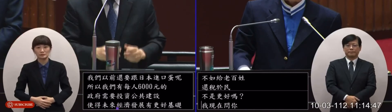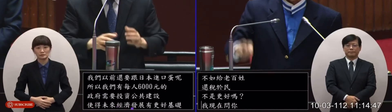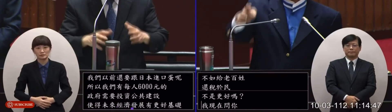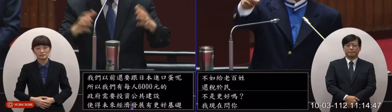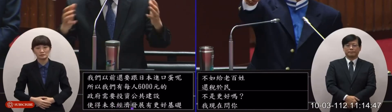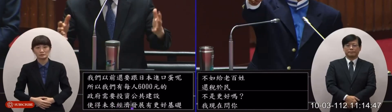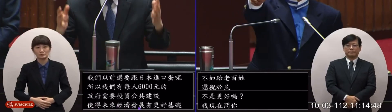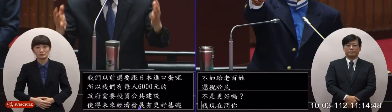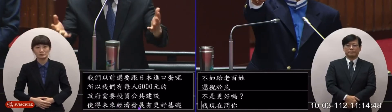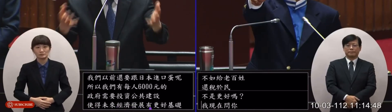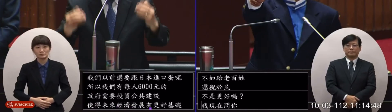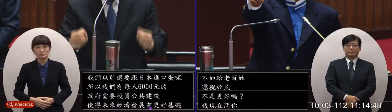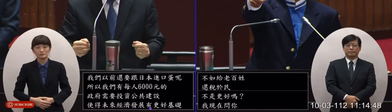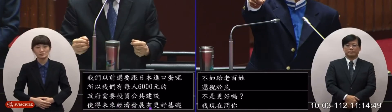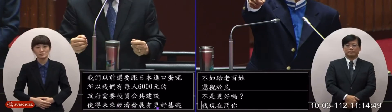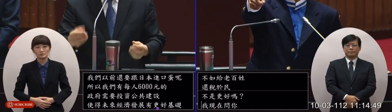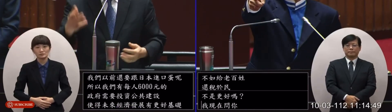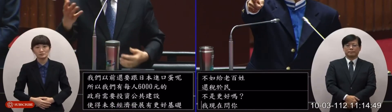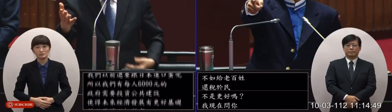好